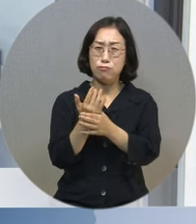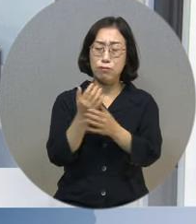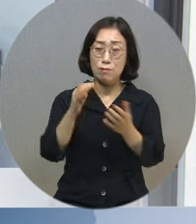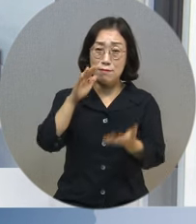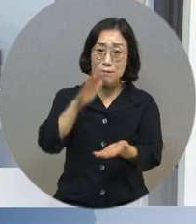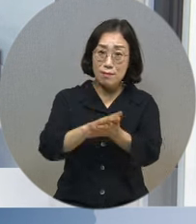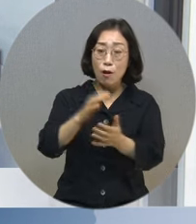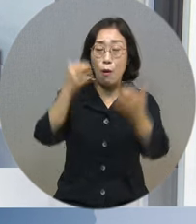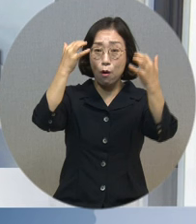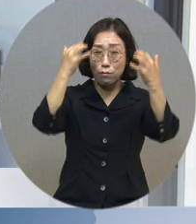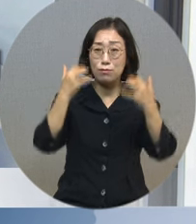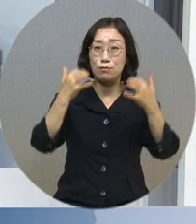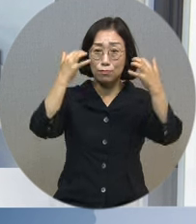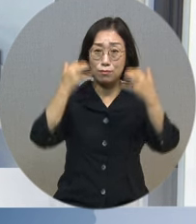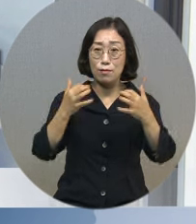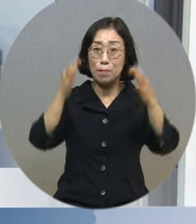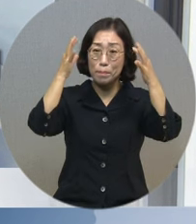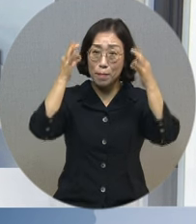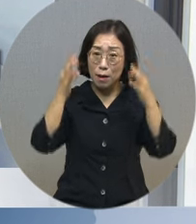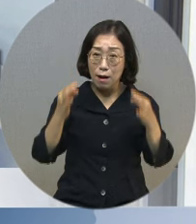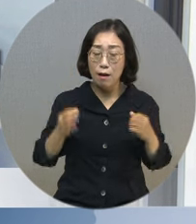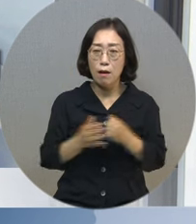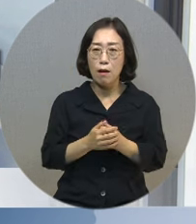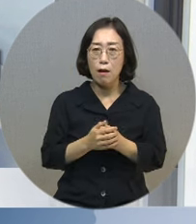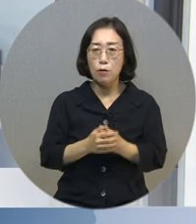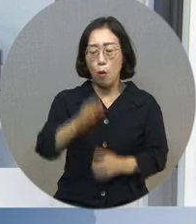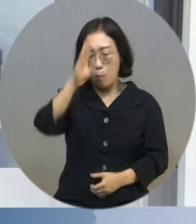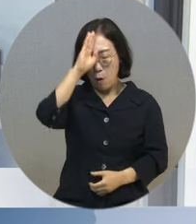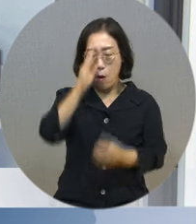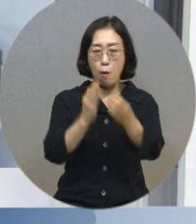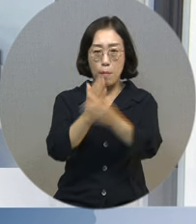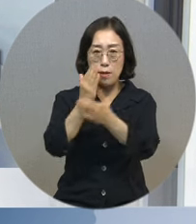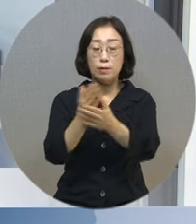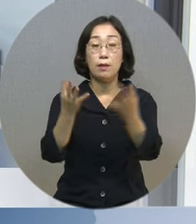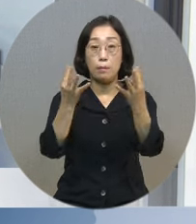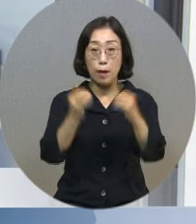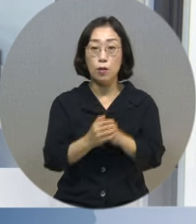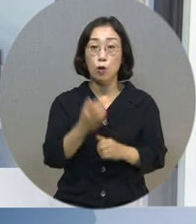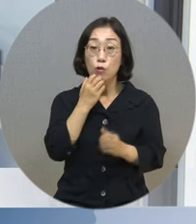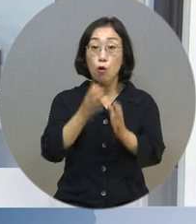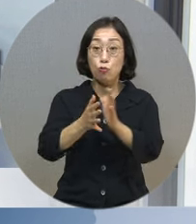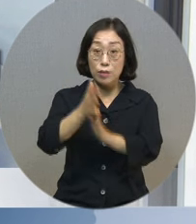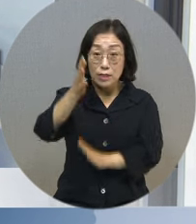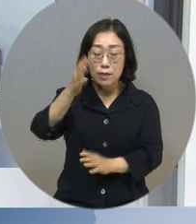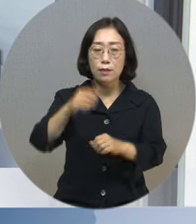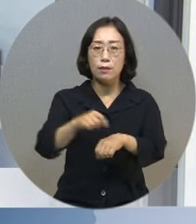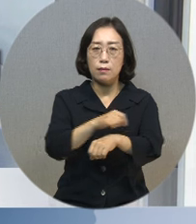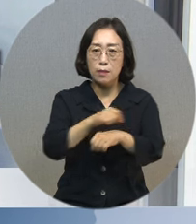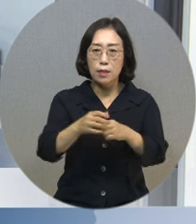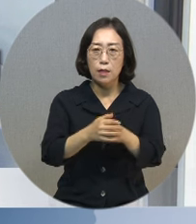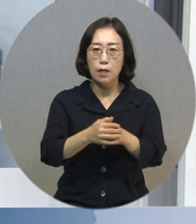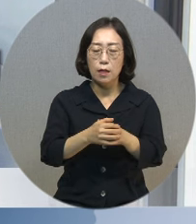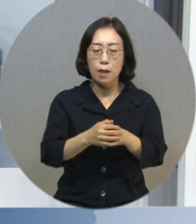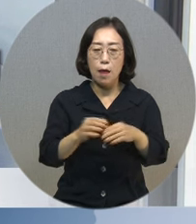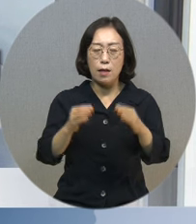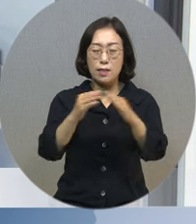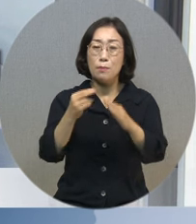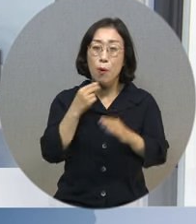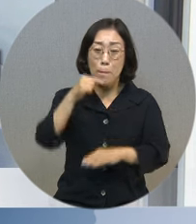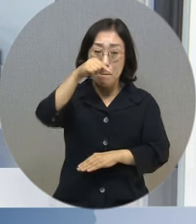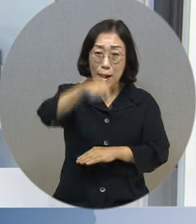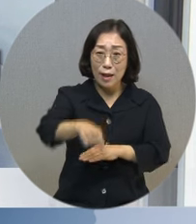정도로 무더운데 온열 질란 환자도 급증하고 있는 가운데 서울시가 폭염에 취약한 노숙인과